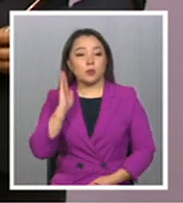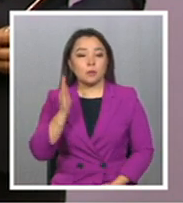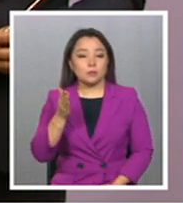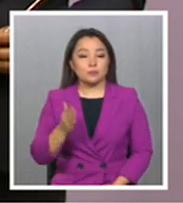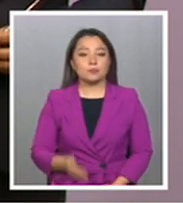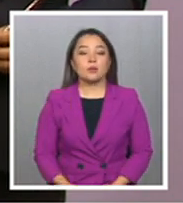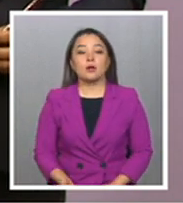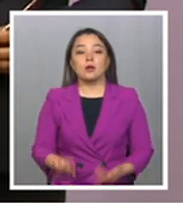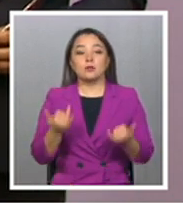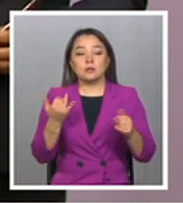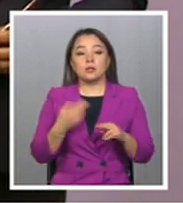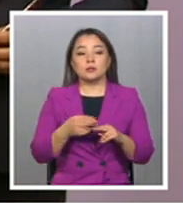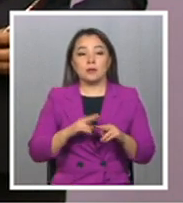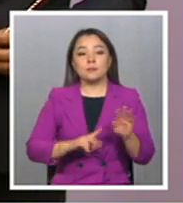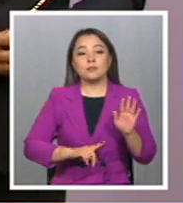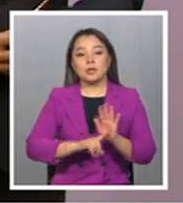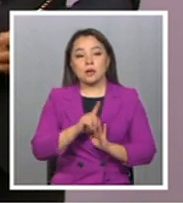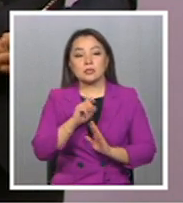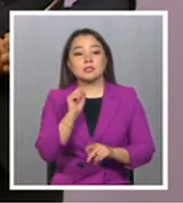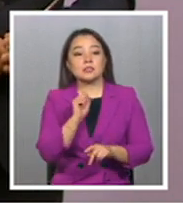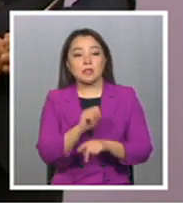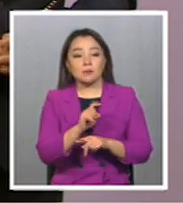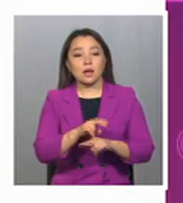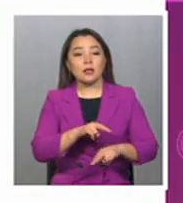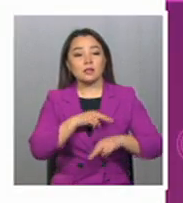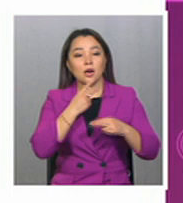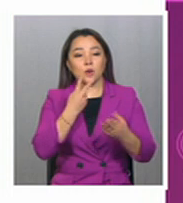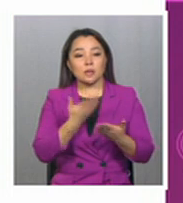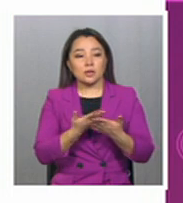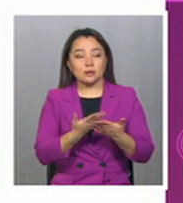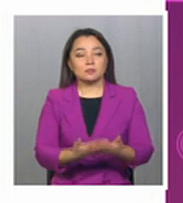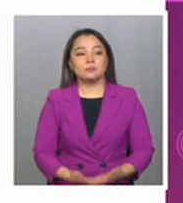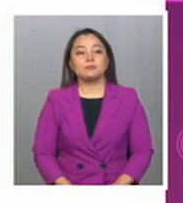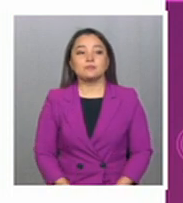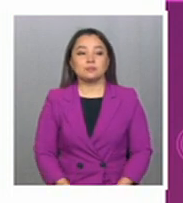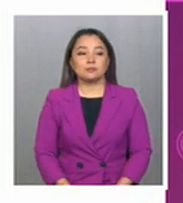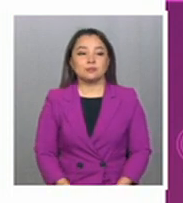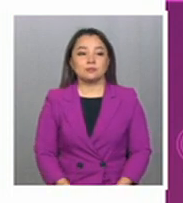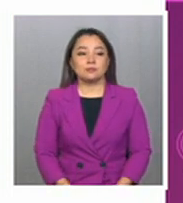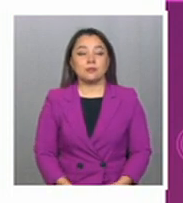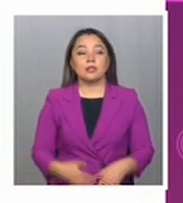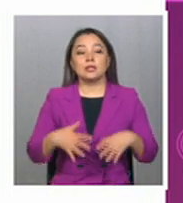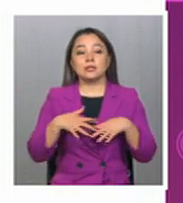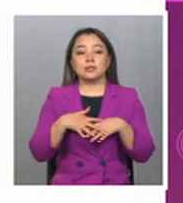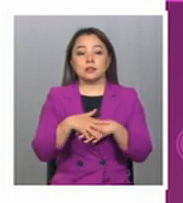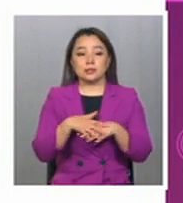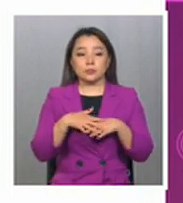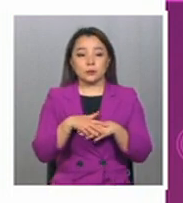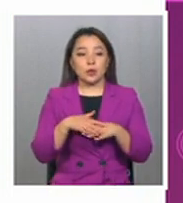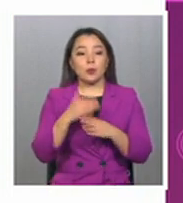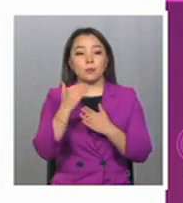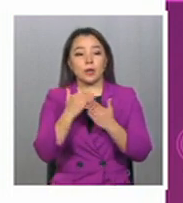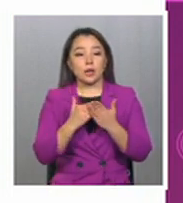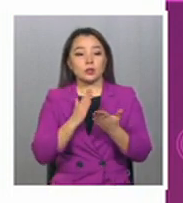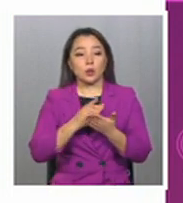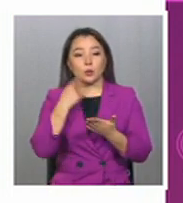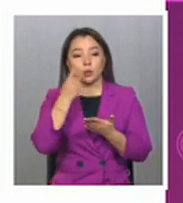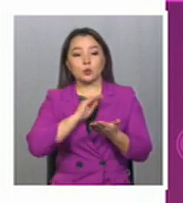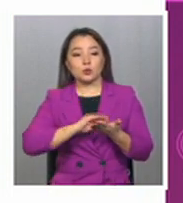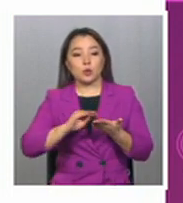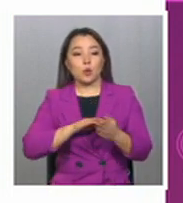Олай болса, алғашқы тапсырмаға назар аударыңдар. есептеуді баған түрінде